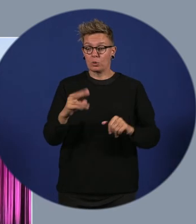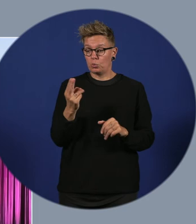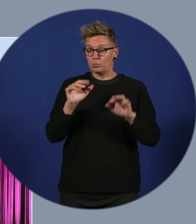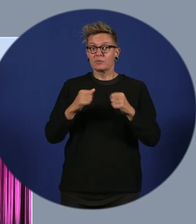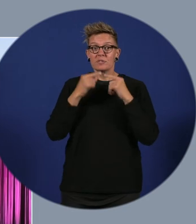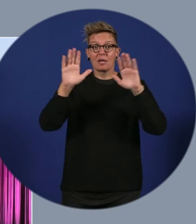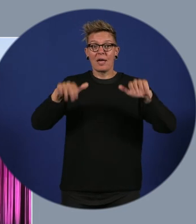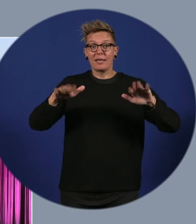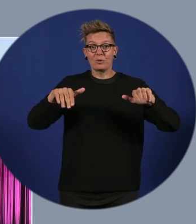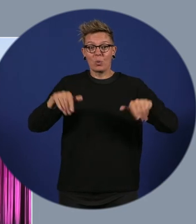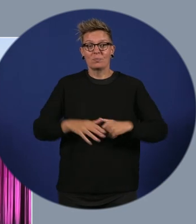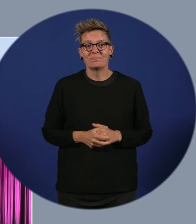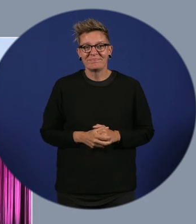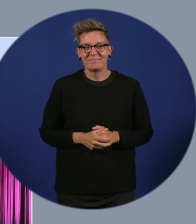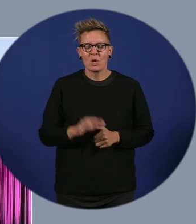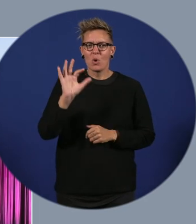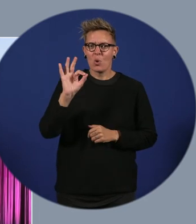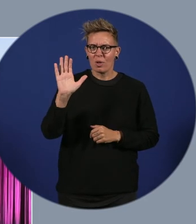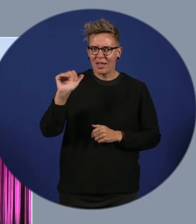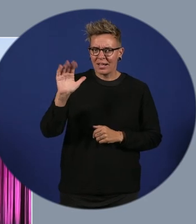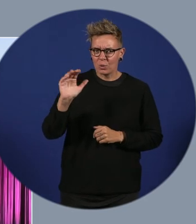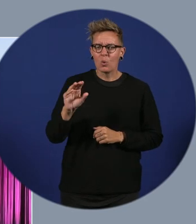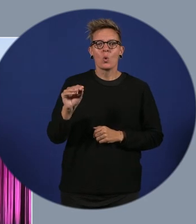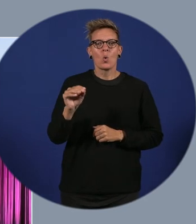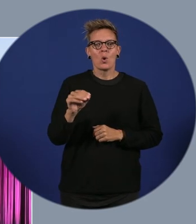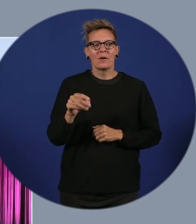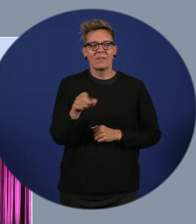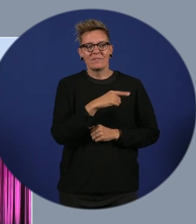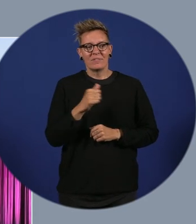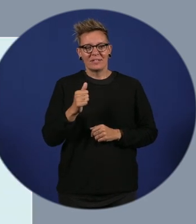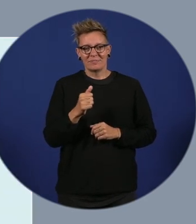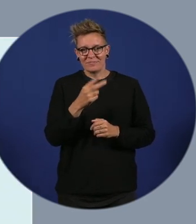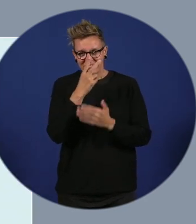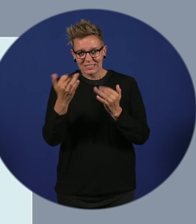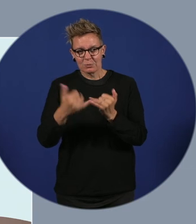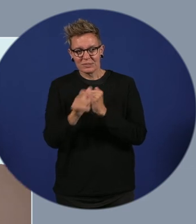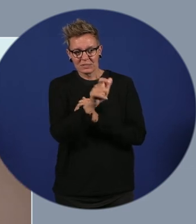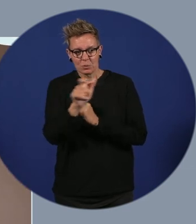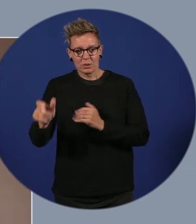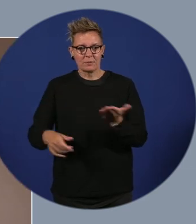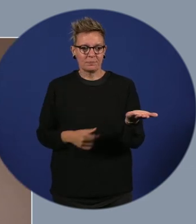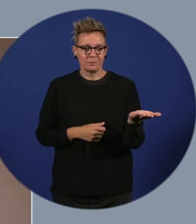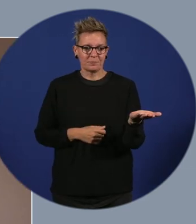då. Och det gör vi med att avsluta med de här orden.